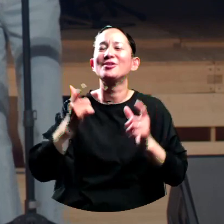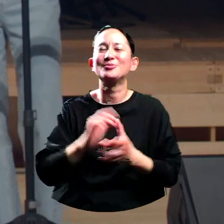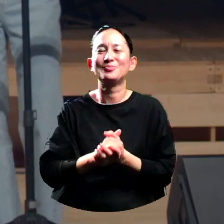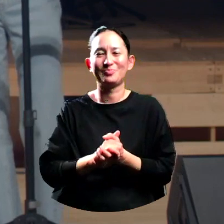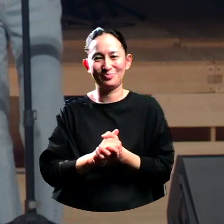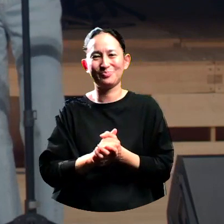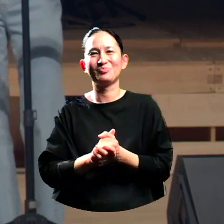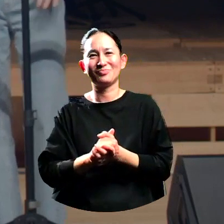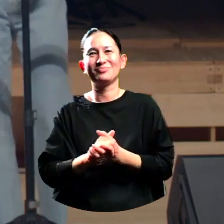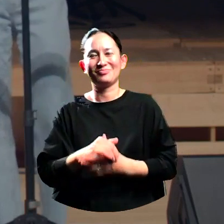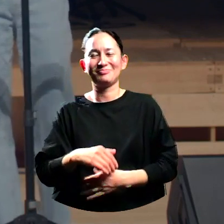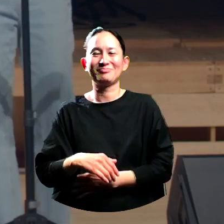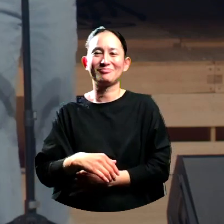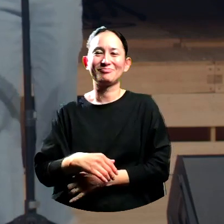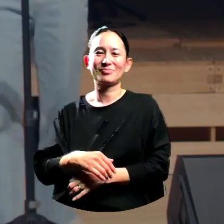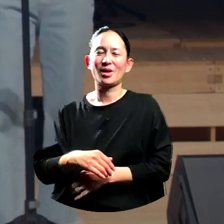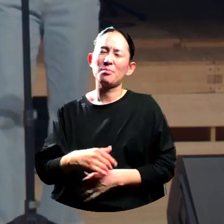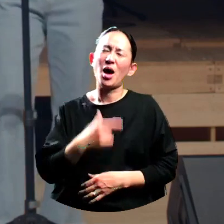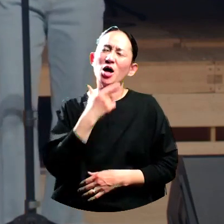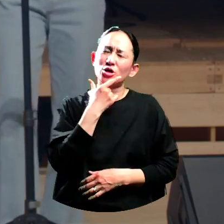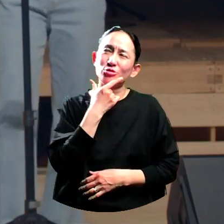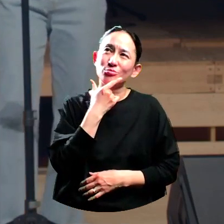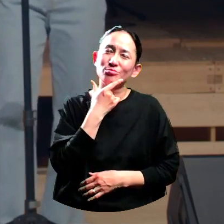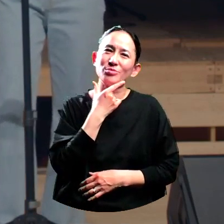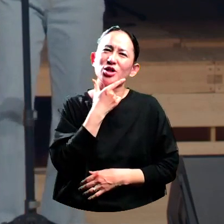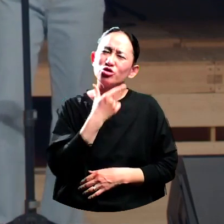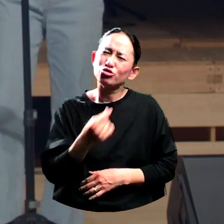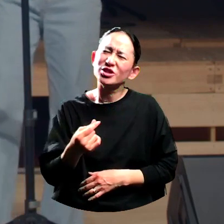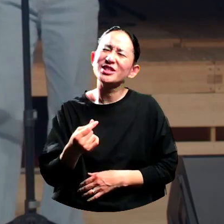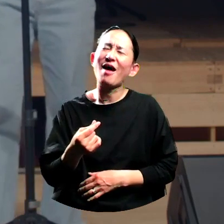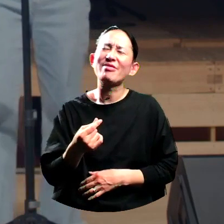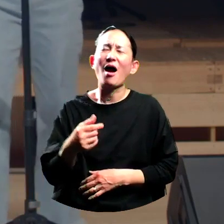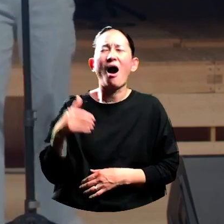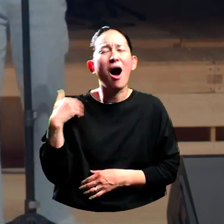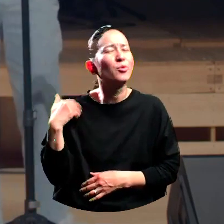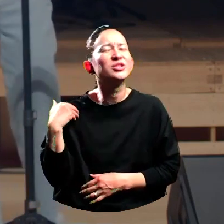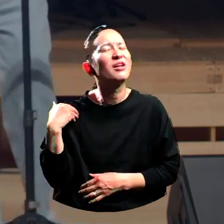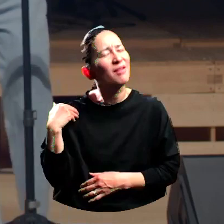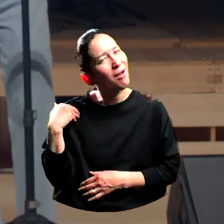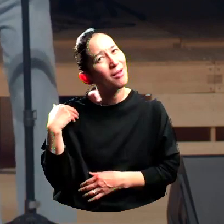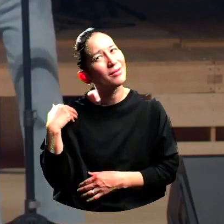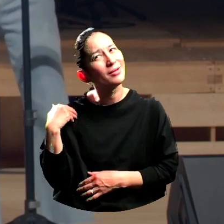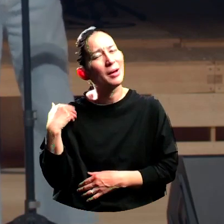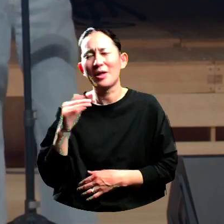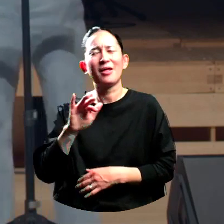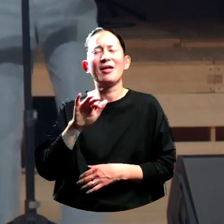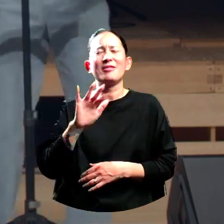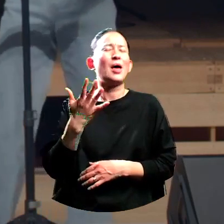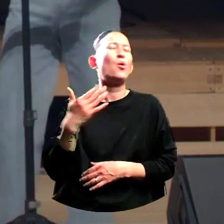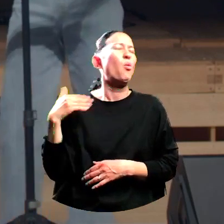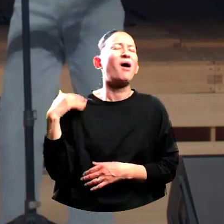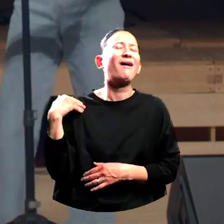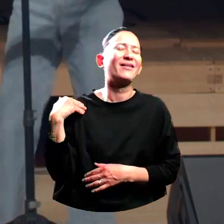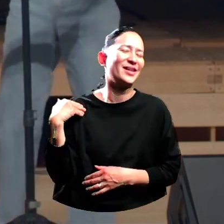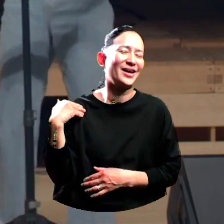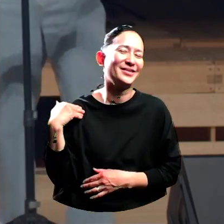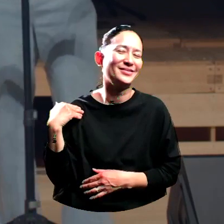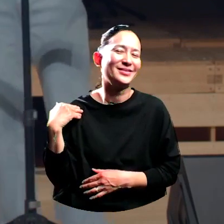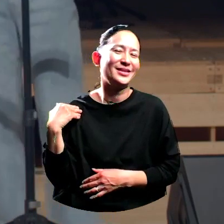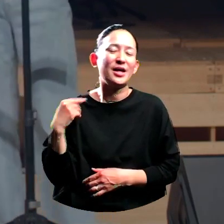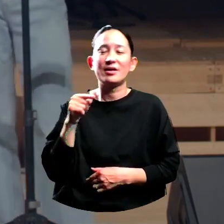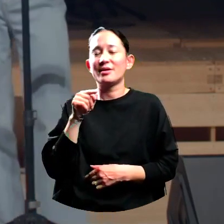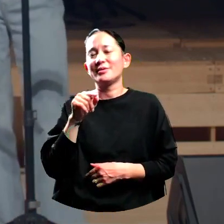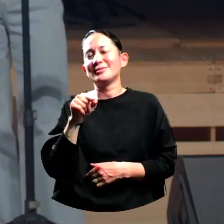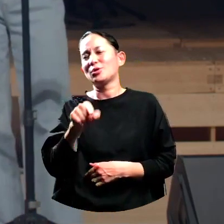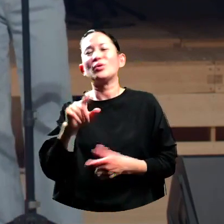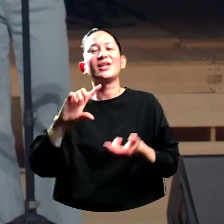エス様だって卵好きだったかもしれない。 Might have even loved it. イエス様だってそれはあの TKG 卵かけご飯を食べたかもしれない。 Especially, you know, the raw